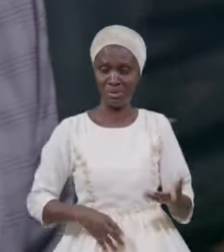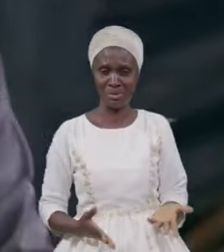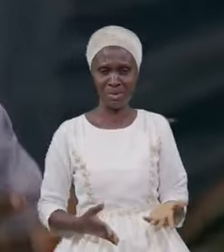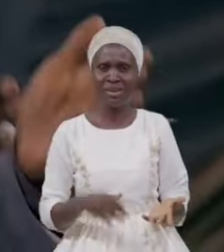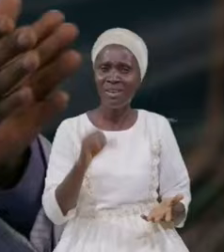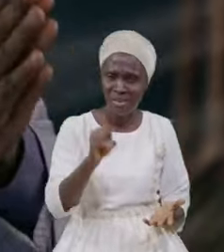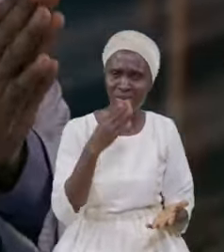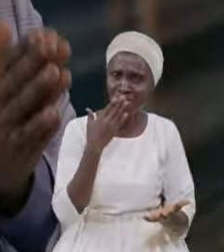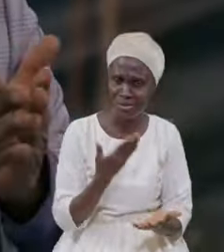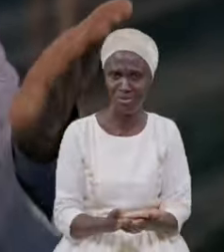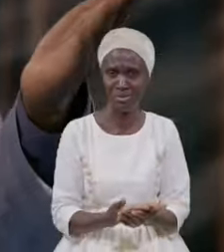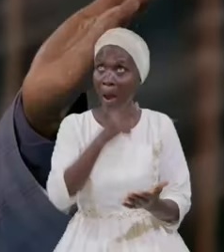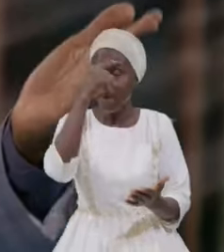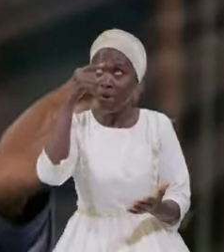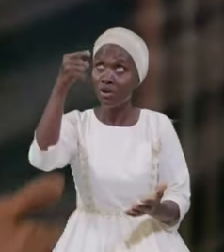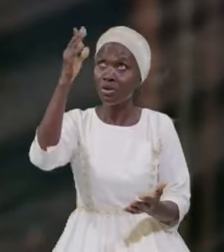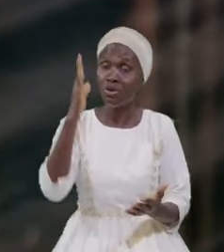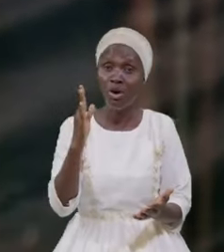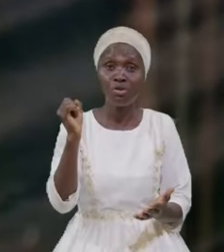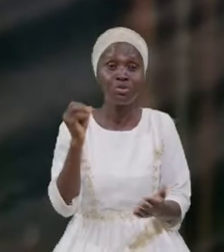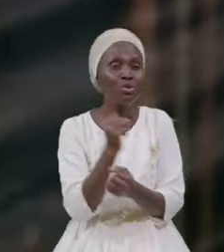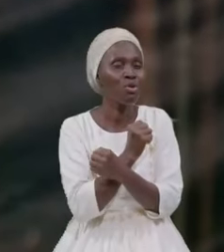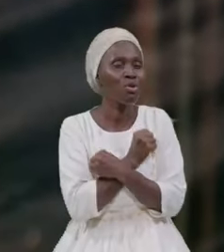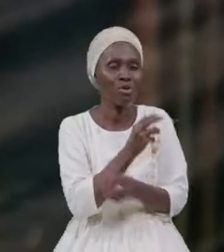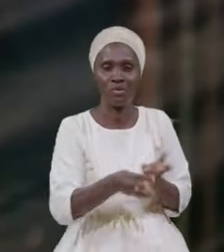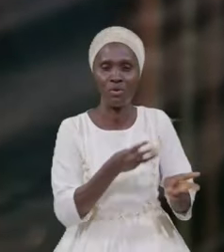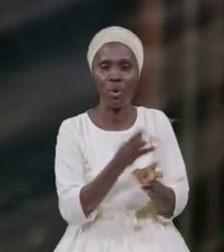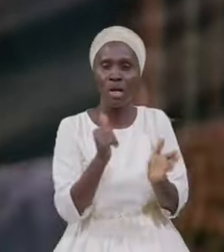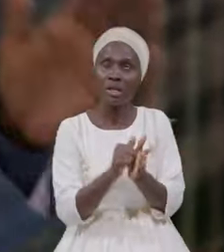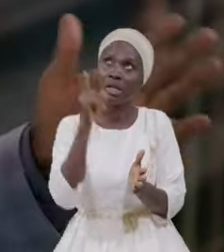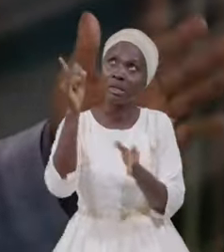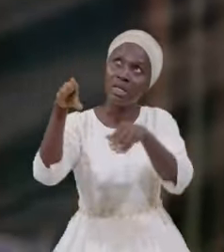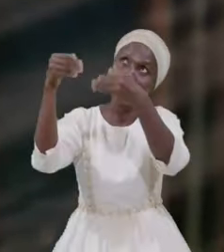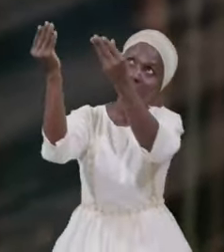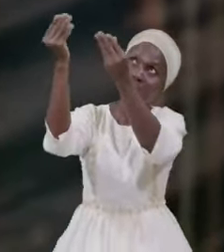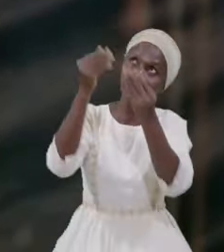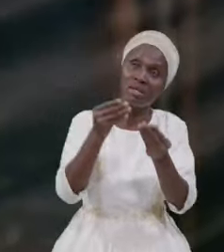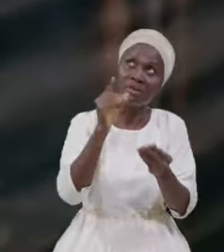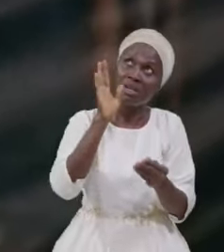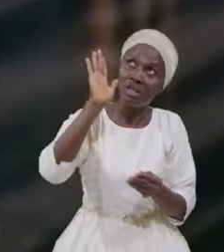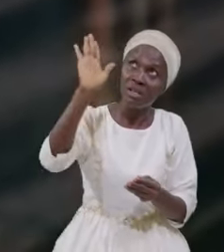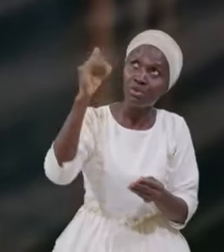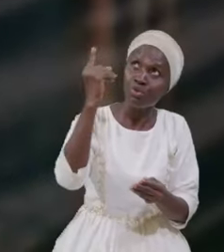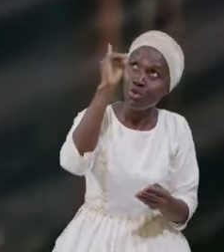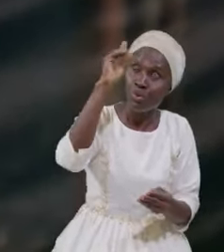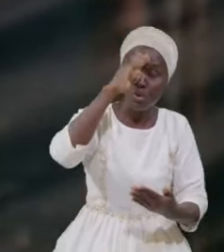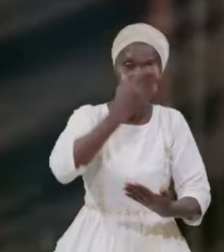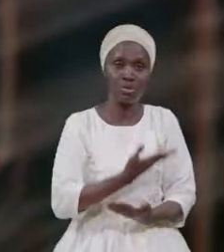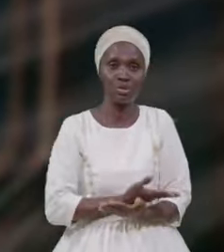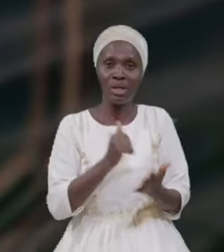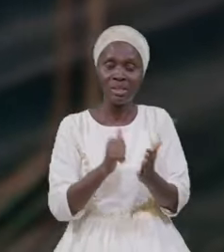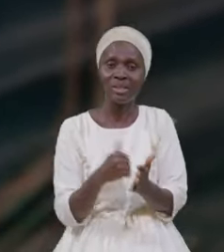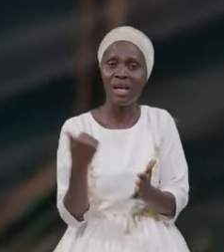unique afin que quiconque croit en lui ne périsse point, mais qu'il ait la